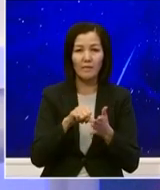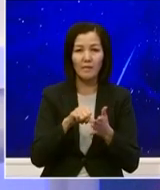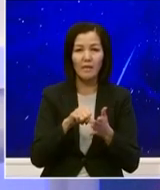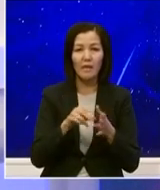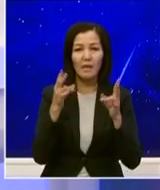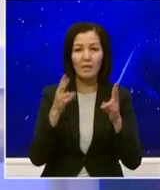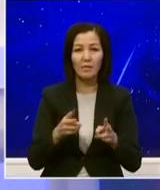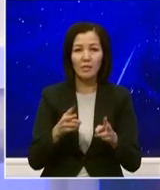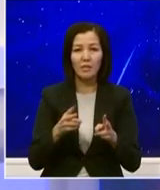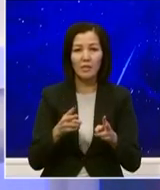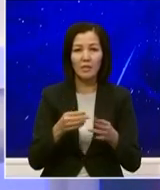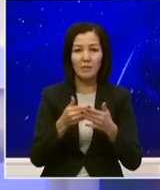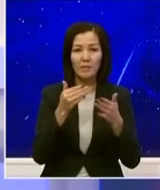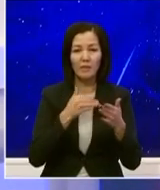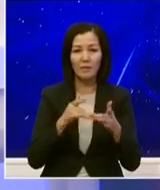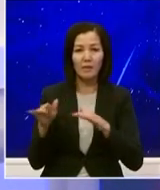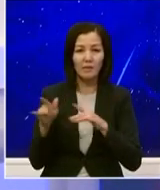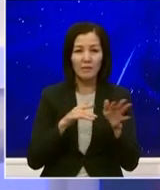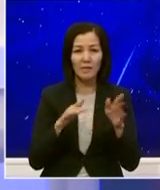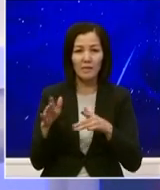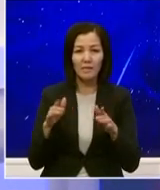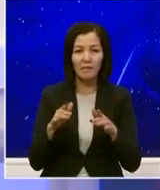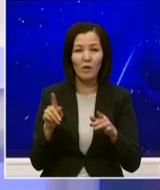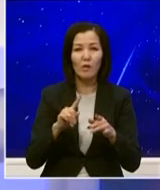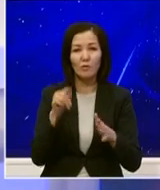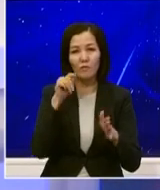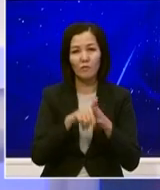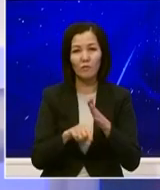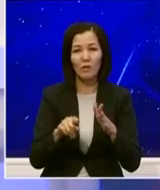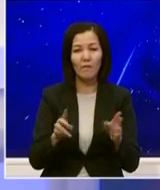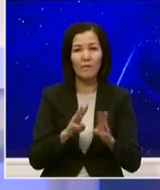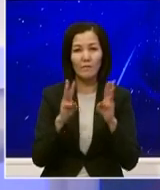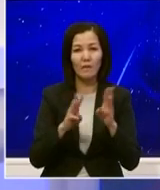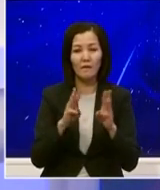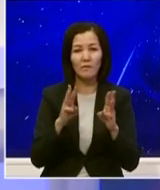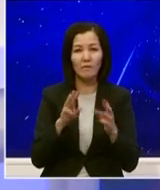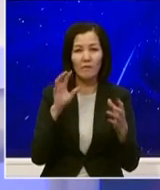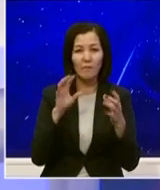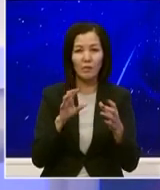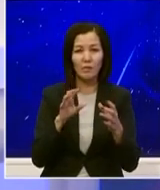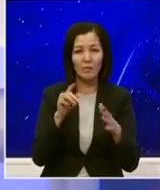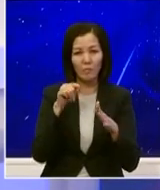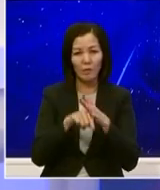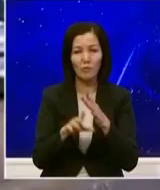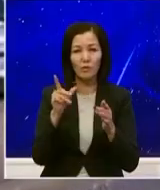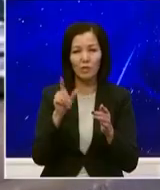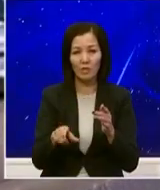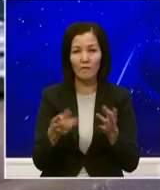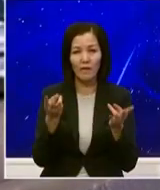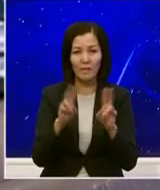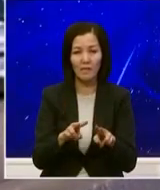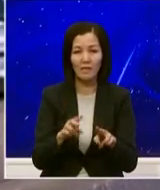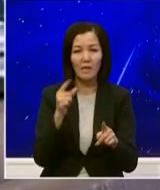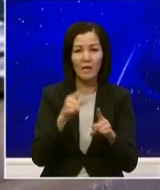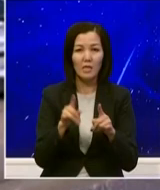произошел из-за преднамеренных действий. Не исключается, что внутри возгоравшегося фургона мог находиться человек. По словам очевидцев,